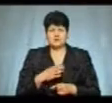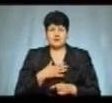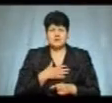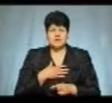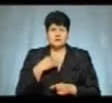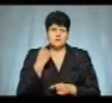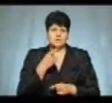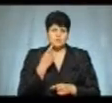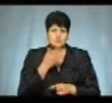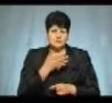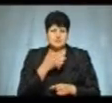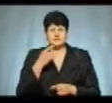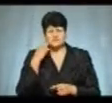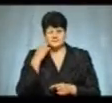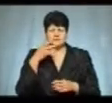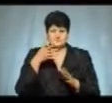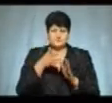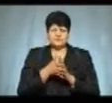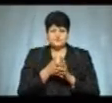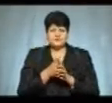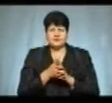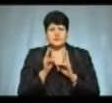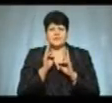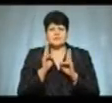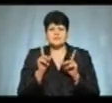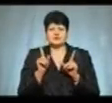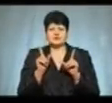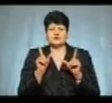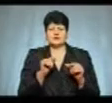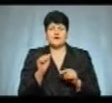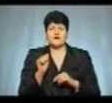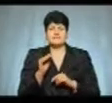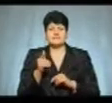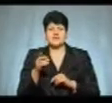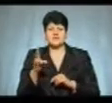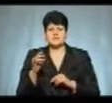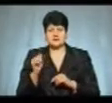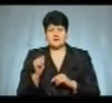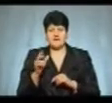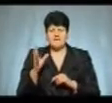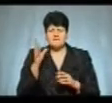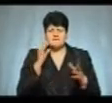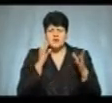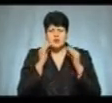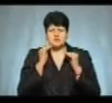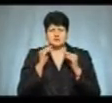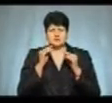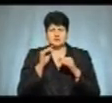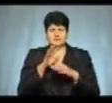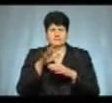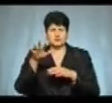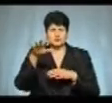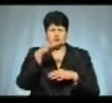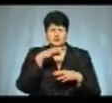особисто догадувався, але не знав, що я йду в Афганістан. Враження таке, кругом вертушки